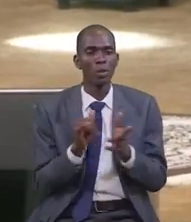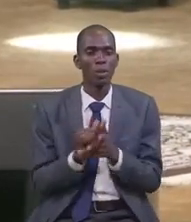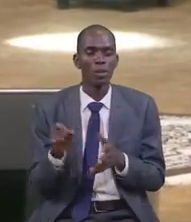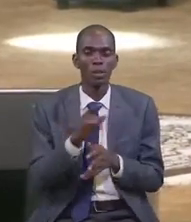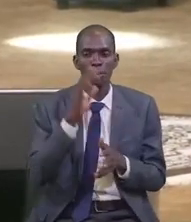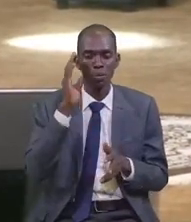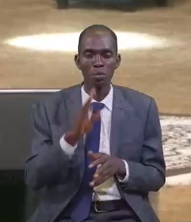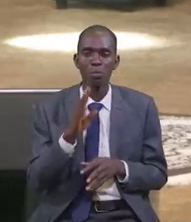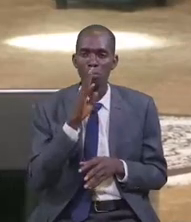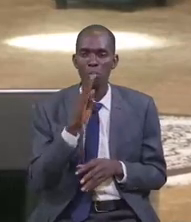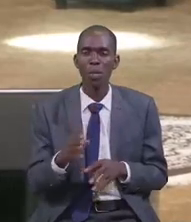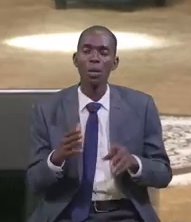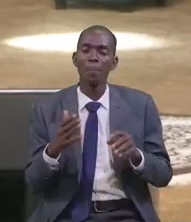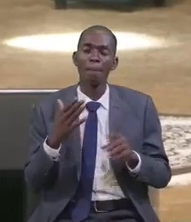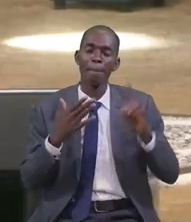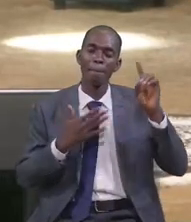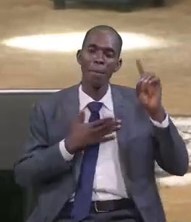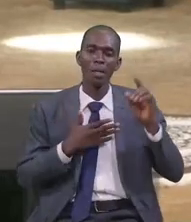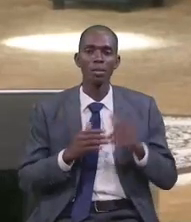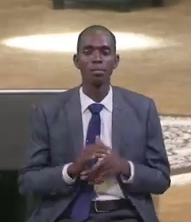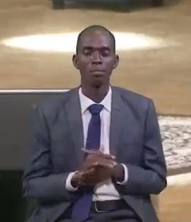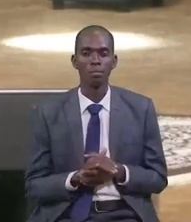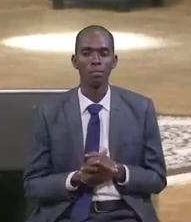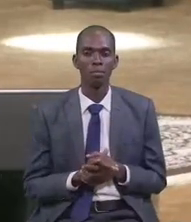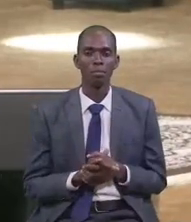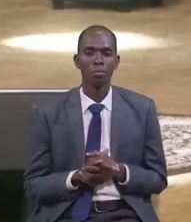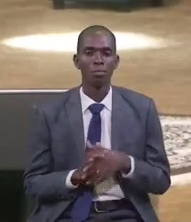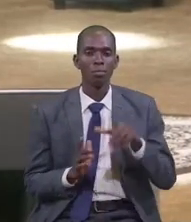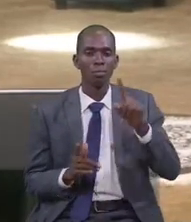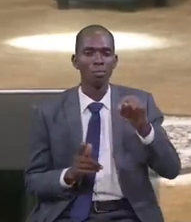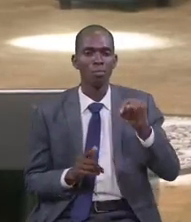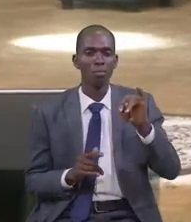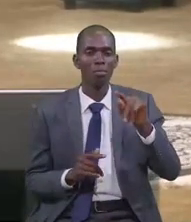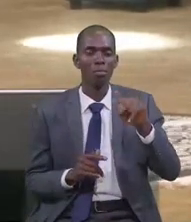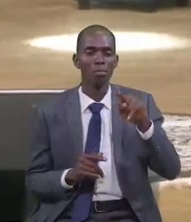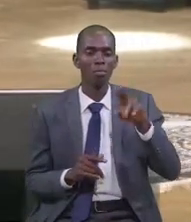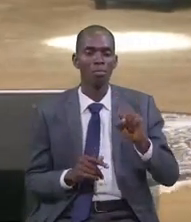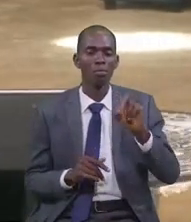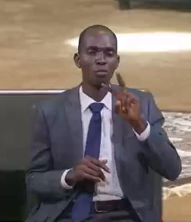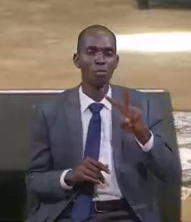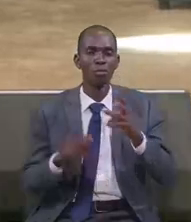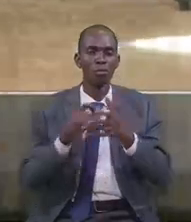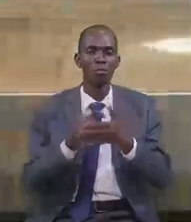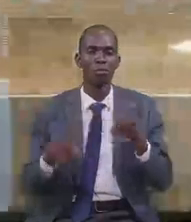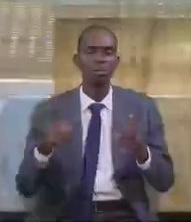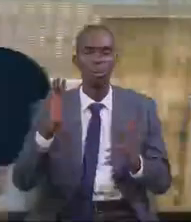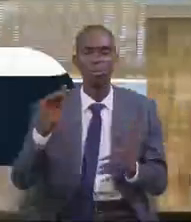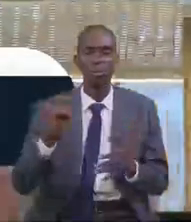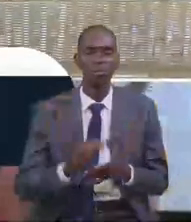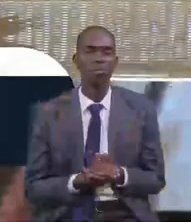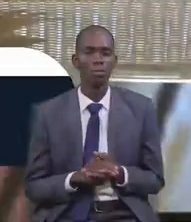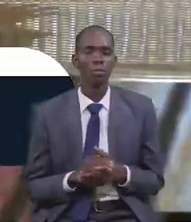à moi. Tite 2,